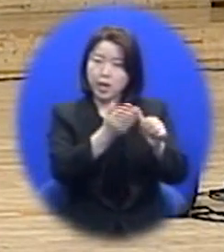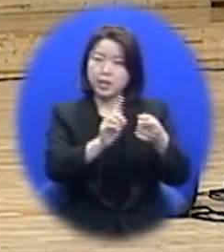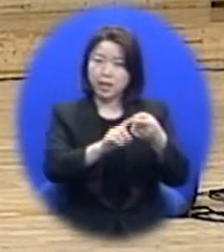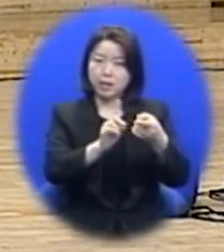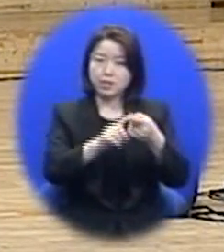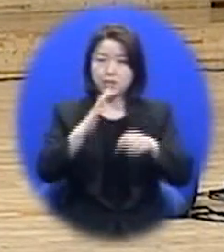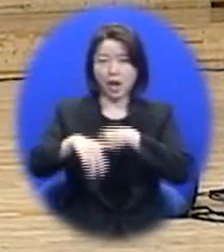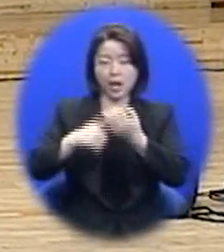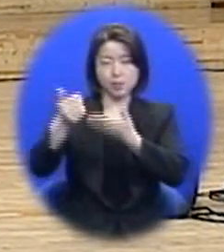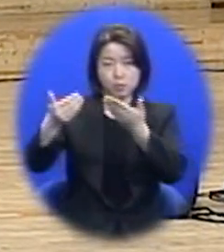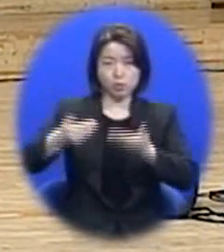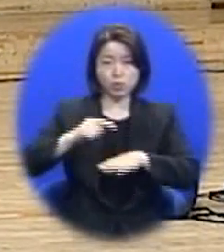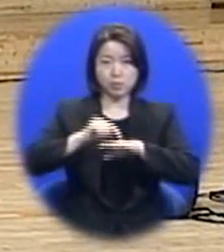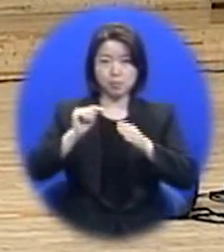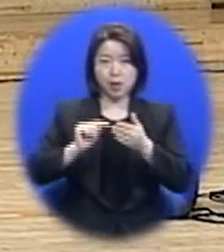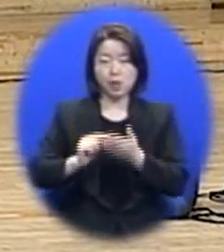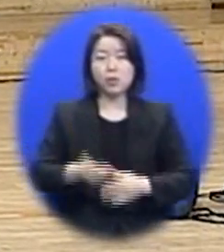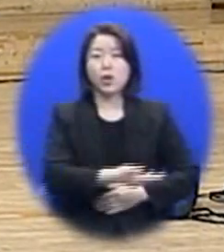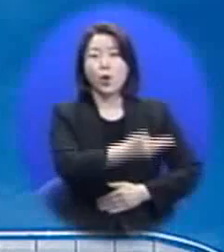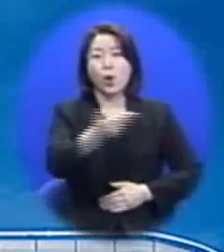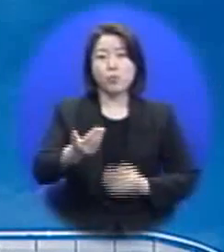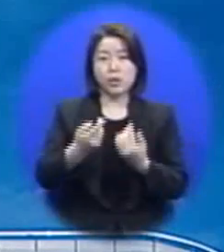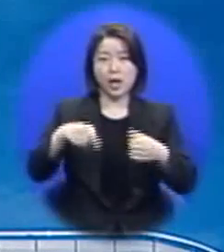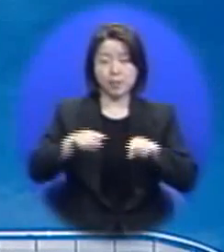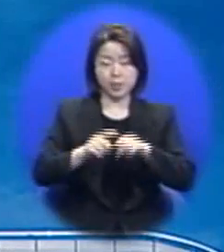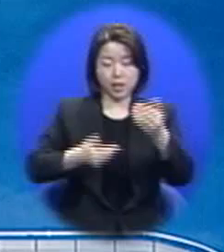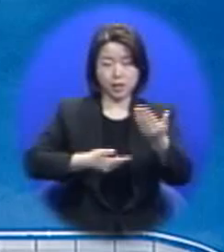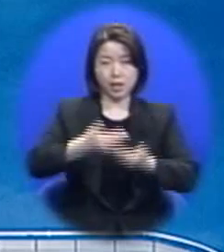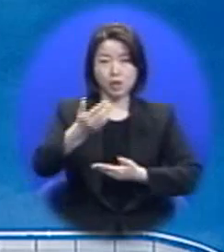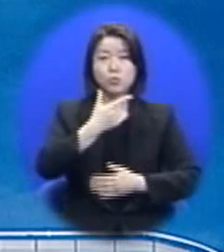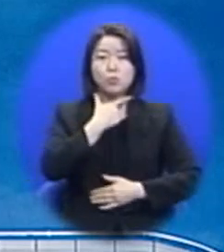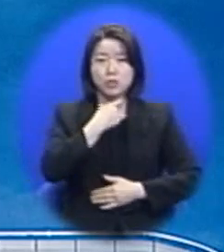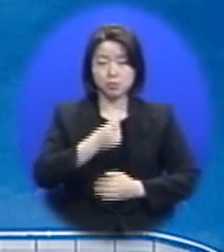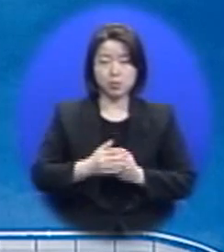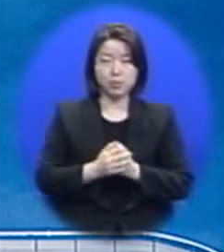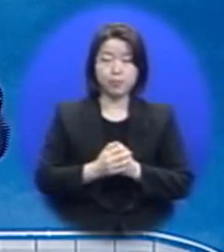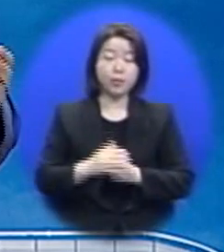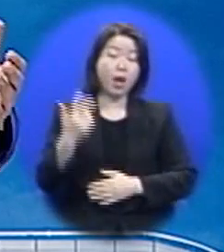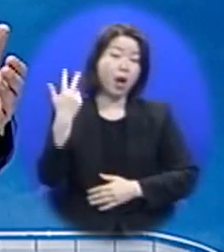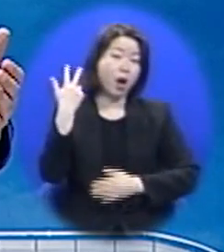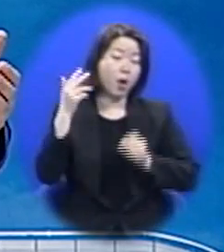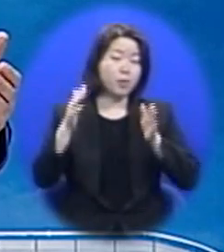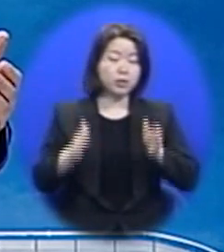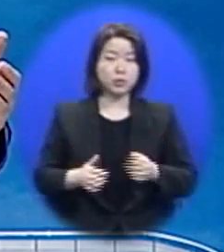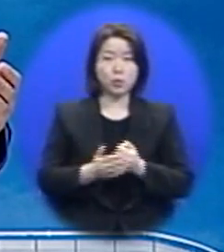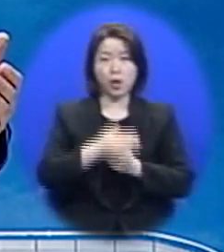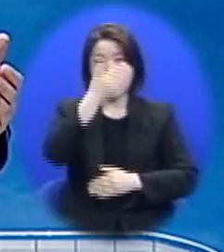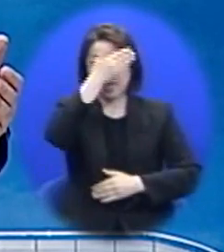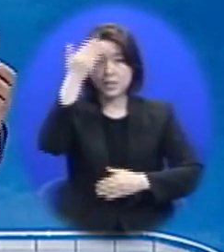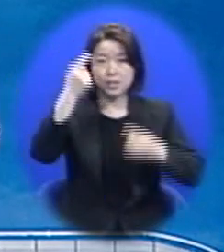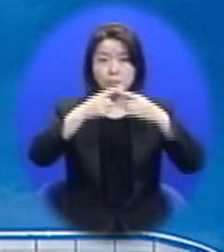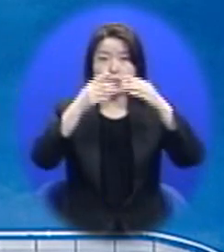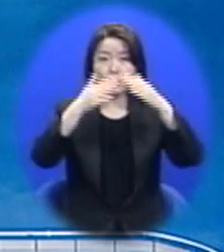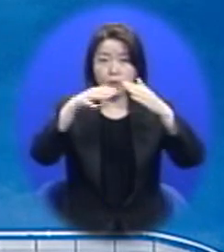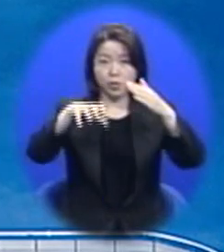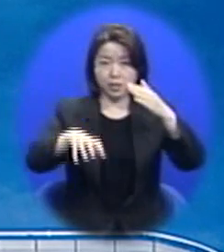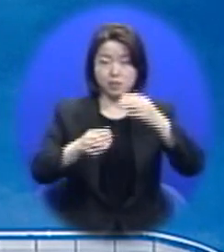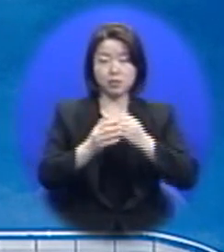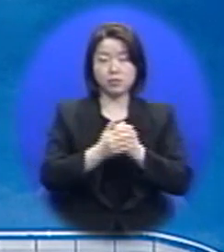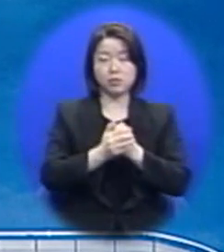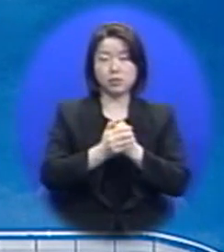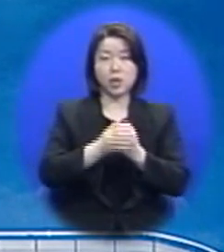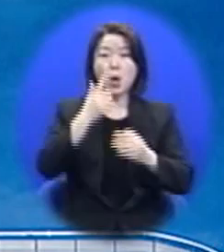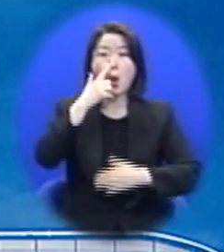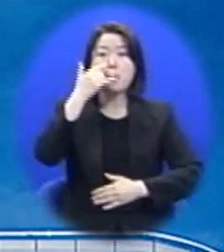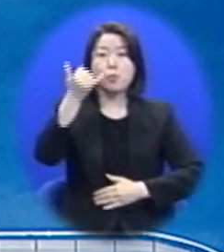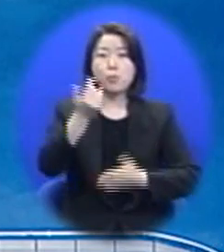마음을 여러분과 같이 나누려고 합니다. 지난 주간에 젊은이 교회에서는 부모님을